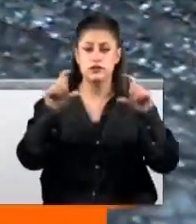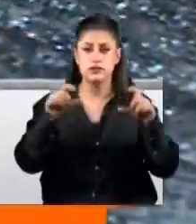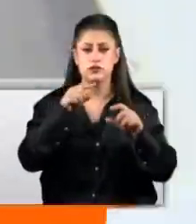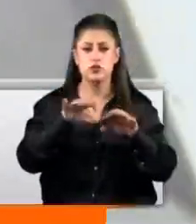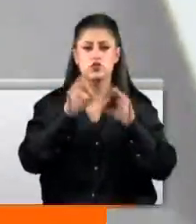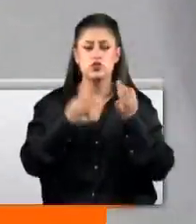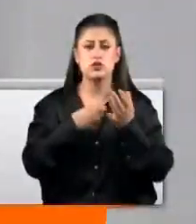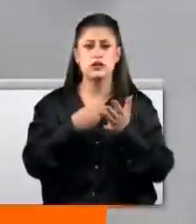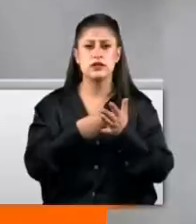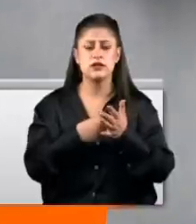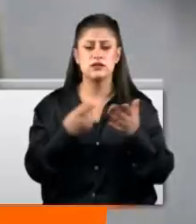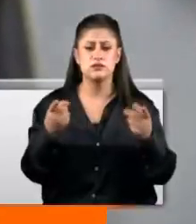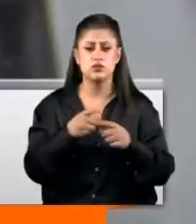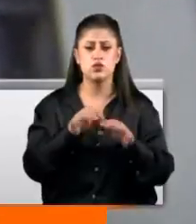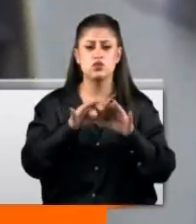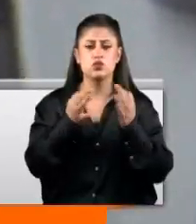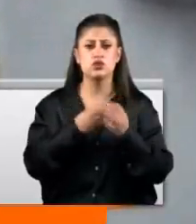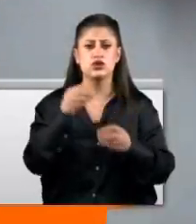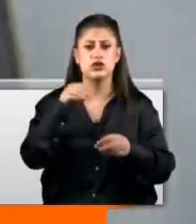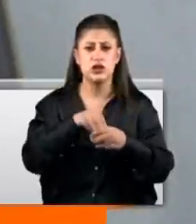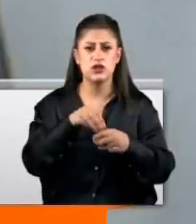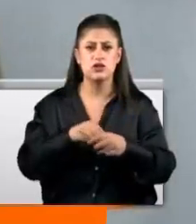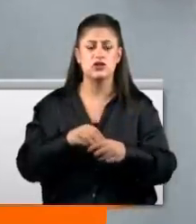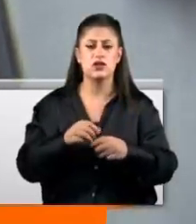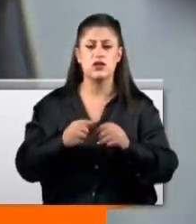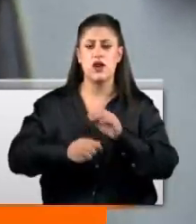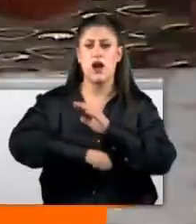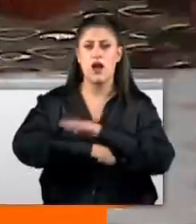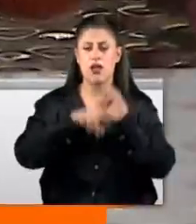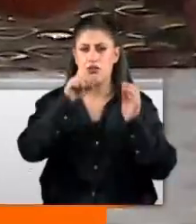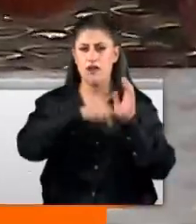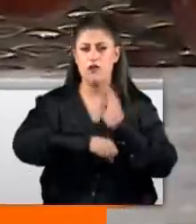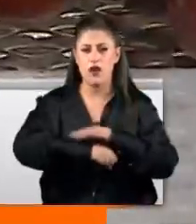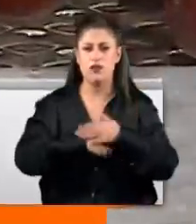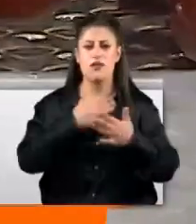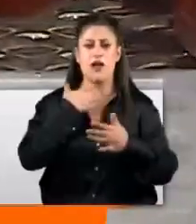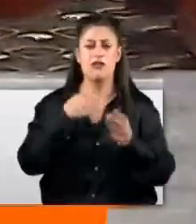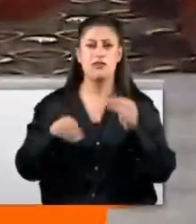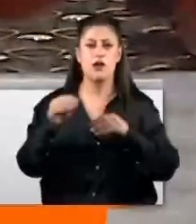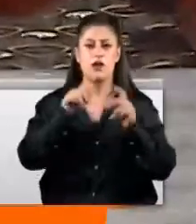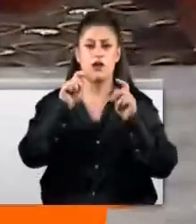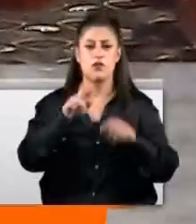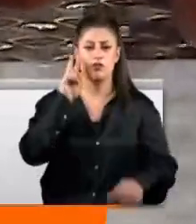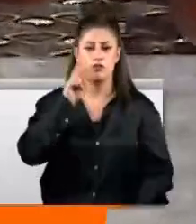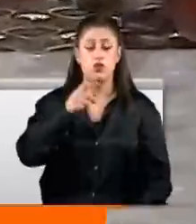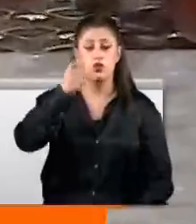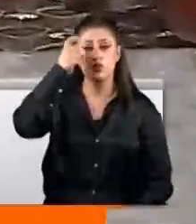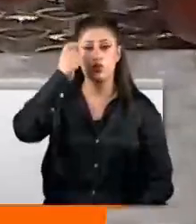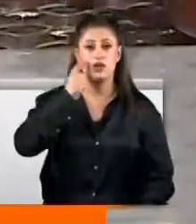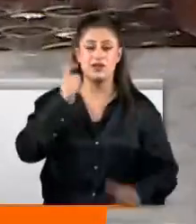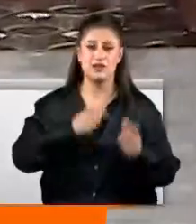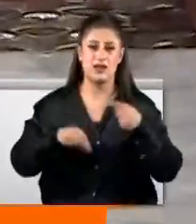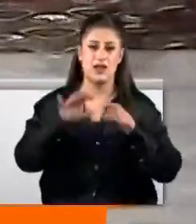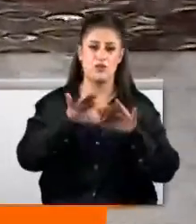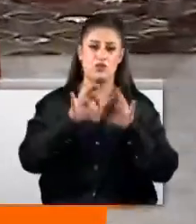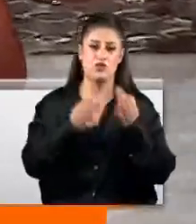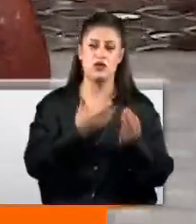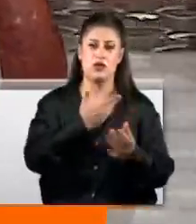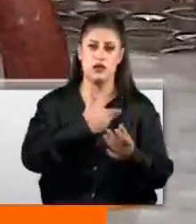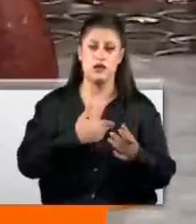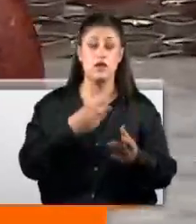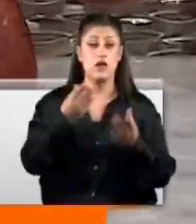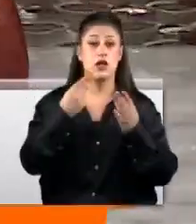yer aldığı, sucuğun içine kanatlı et kullandıkları da ortaya çıktı. Türk milleti olarak sucuğu çok severiz. İyi bir sucuksa %100